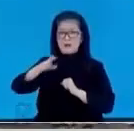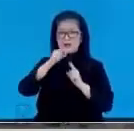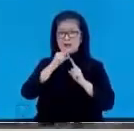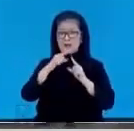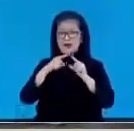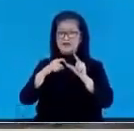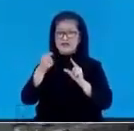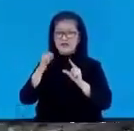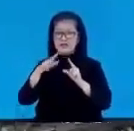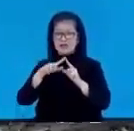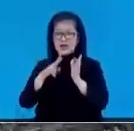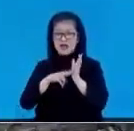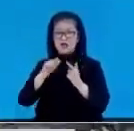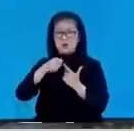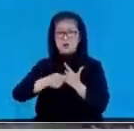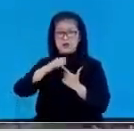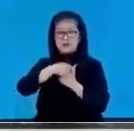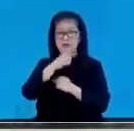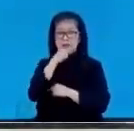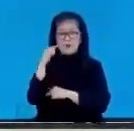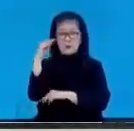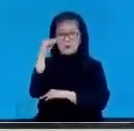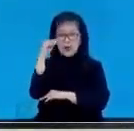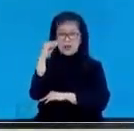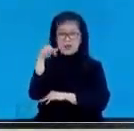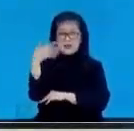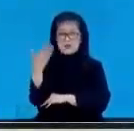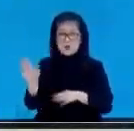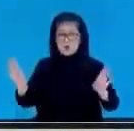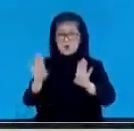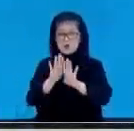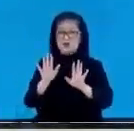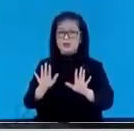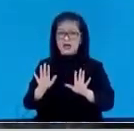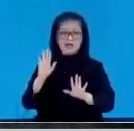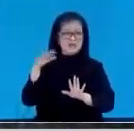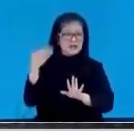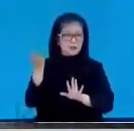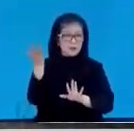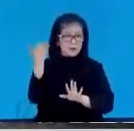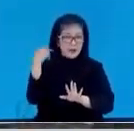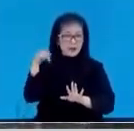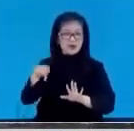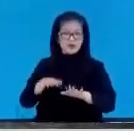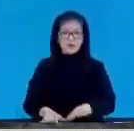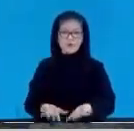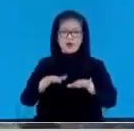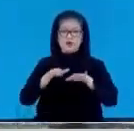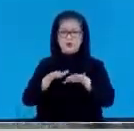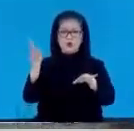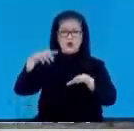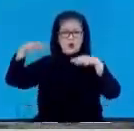pagi. Pasca ditutup sementara Sabtu kemarin akibat diterjang banjir lahar hujan Gunung Semeru, jembatan ini